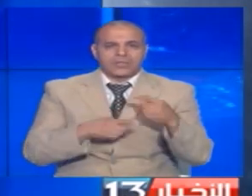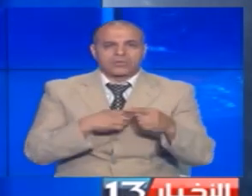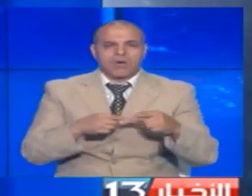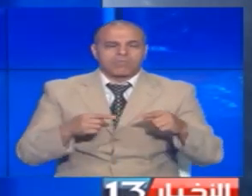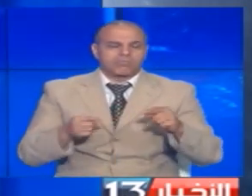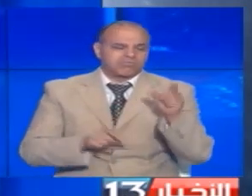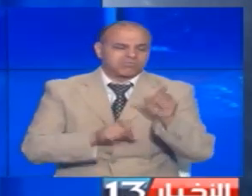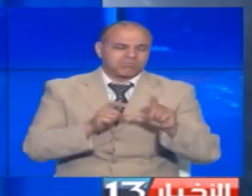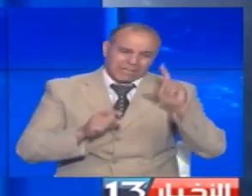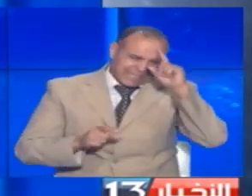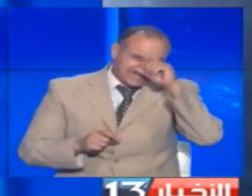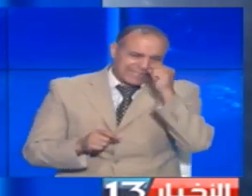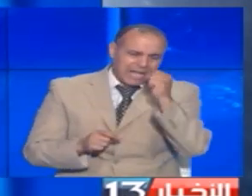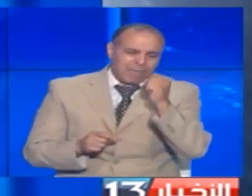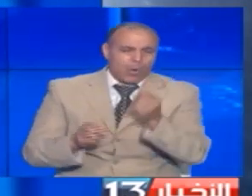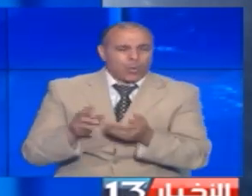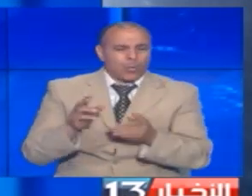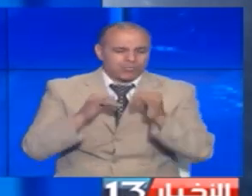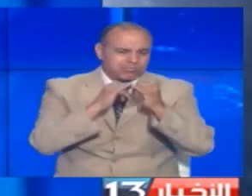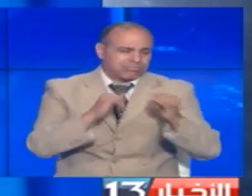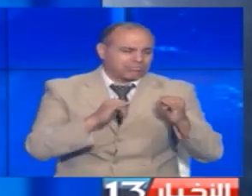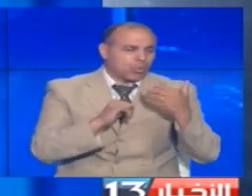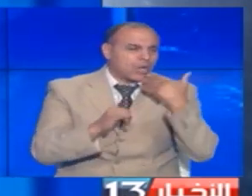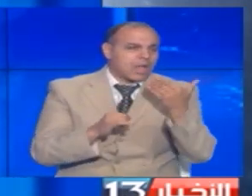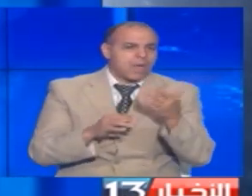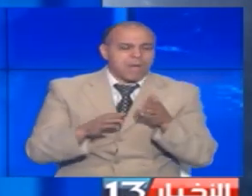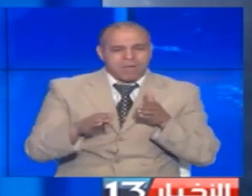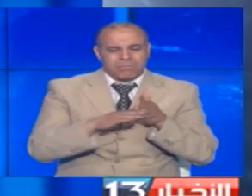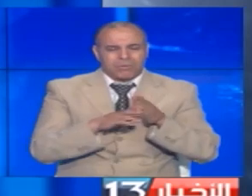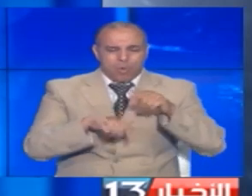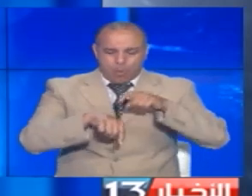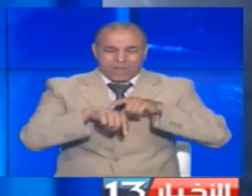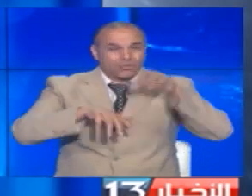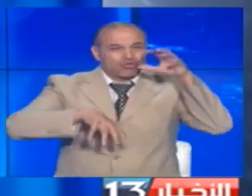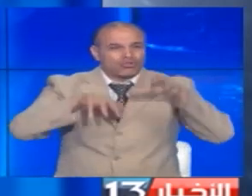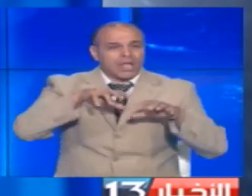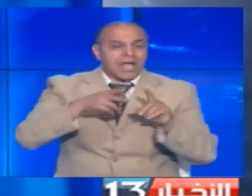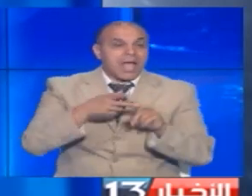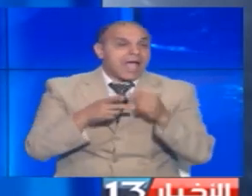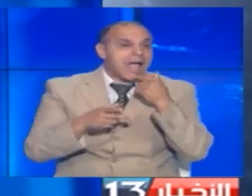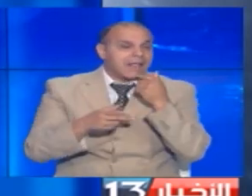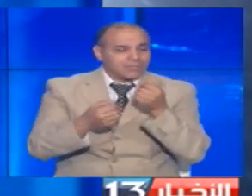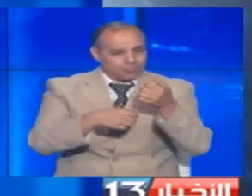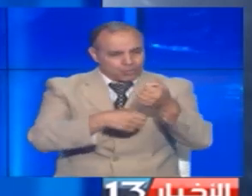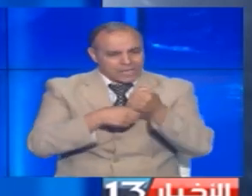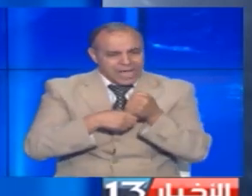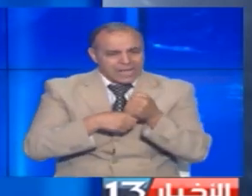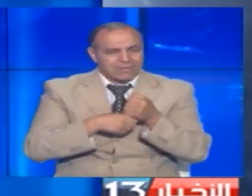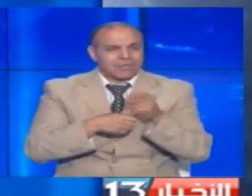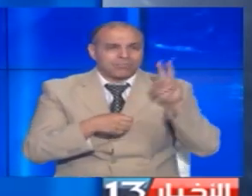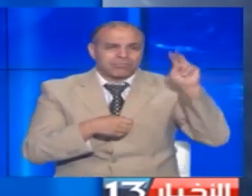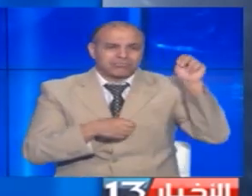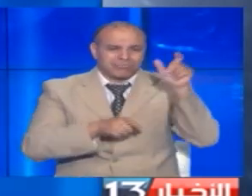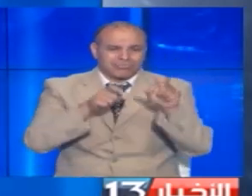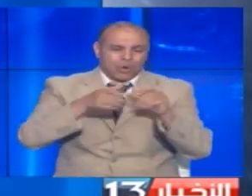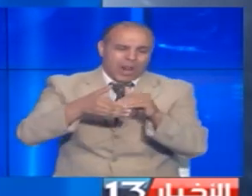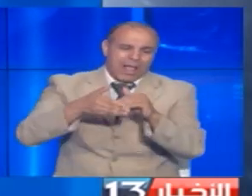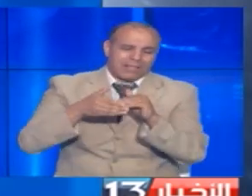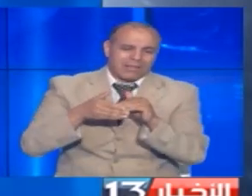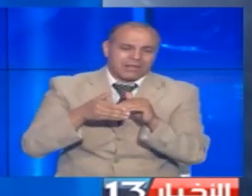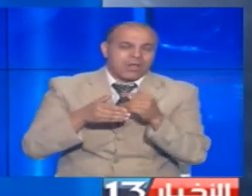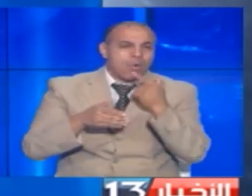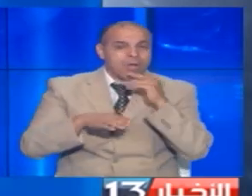معاناه اللاجئين القابعين في المخيمات مع دخول فصل الشتاء رغم مساعدات المفوضيه العليا لشؤون اللاجئين